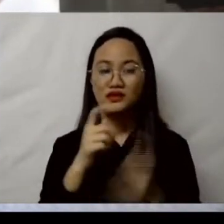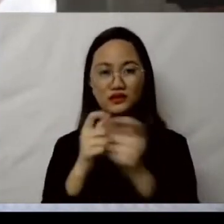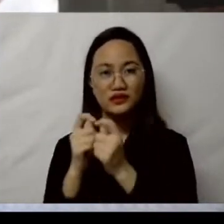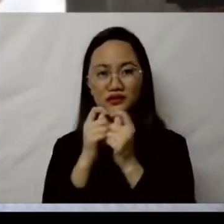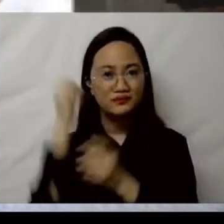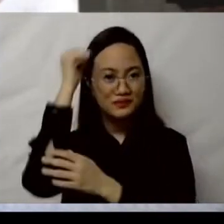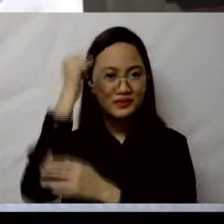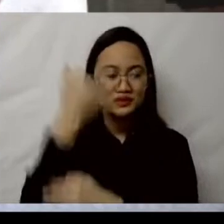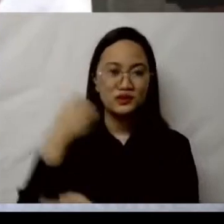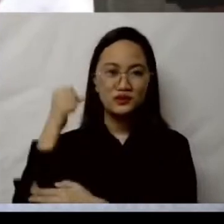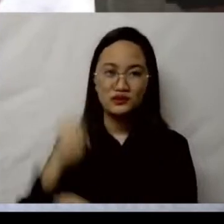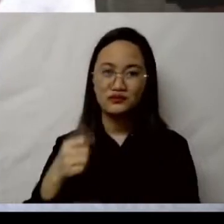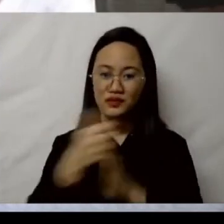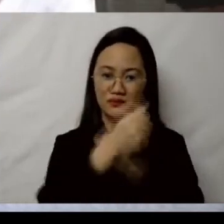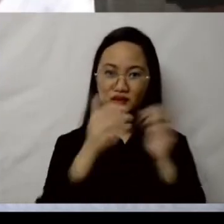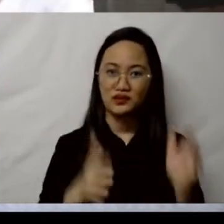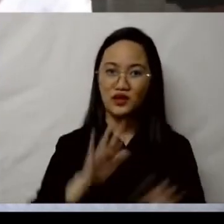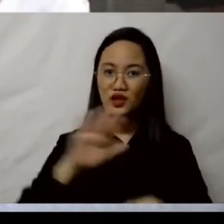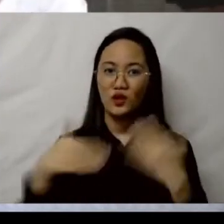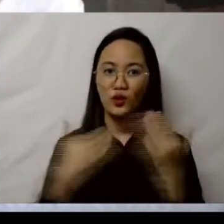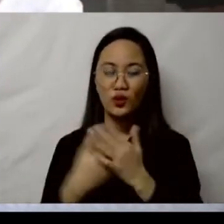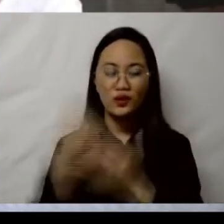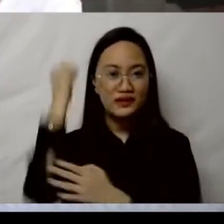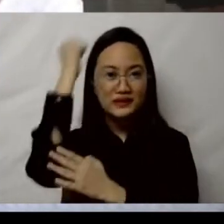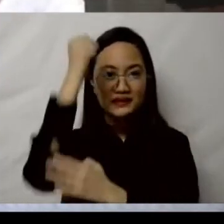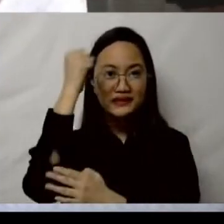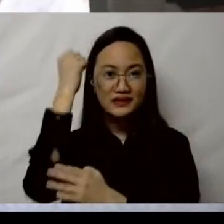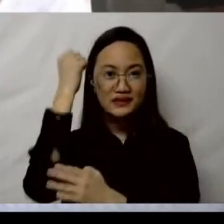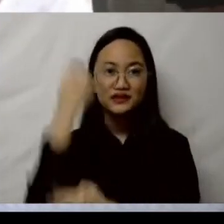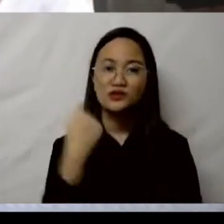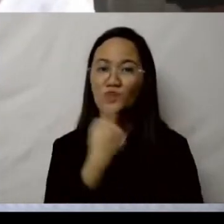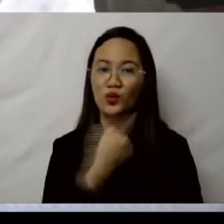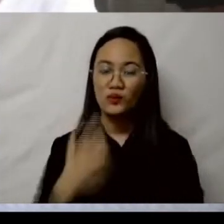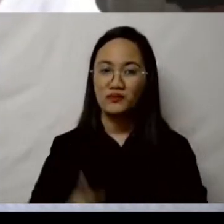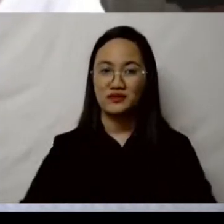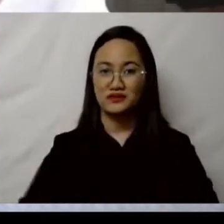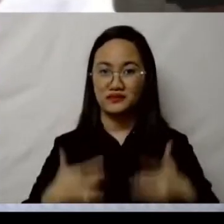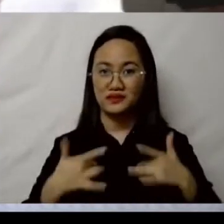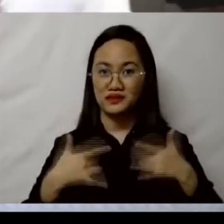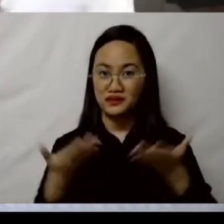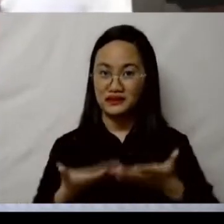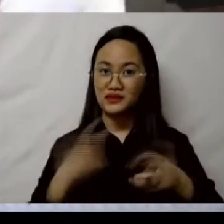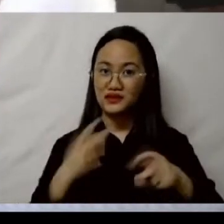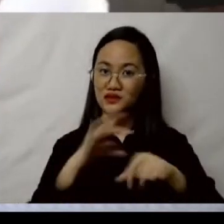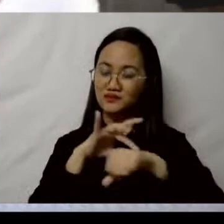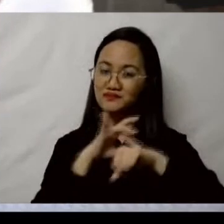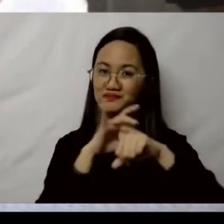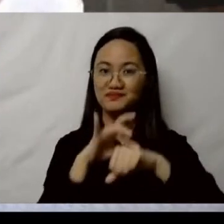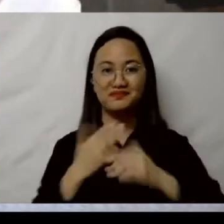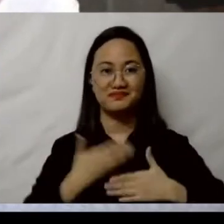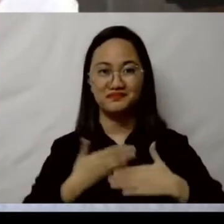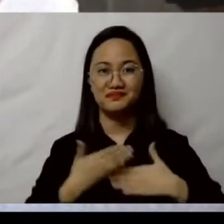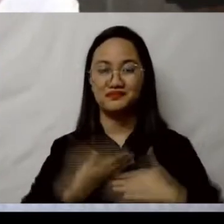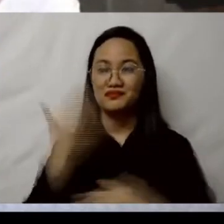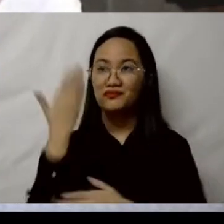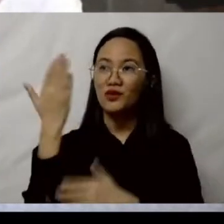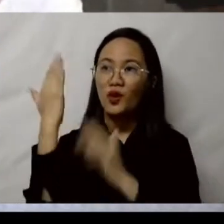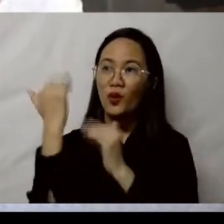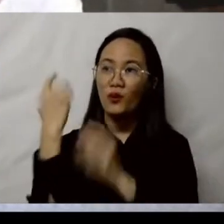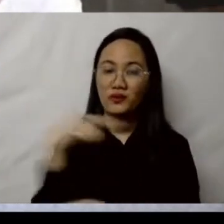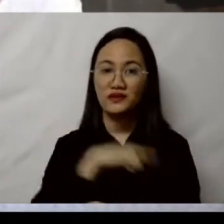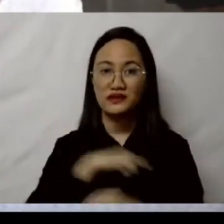mga apostol at ng lahat ng mga banal na namuhay dito sa daigdig ng kalugod-lugod sa iyo. May pagdiwang nawa namin